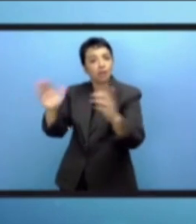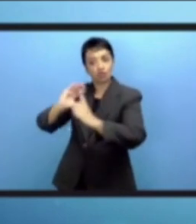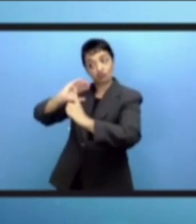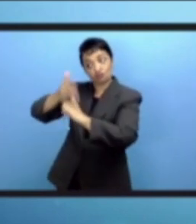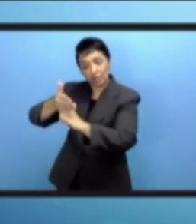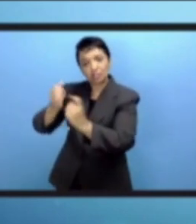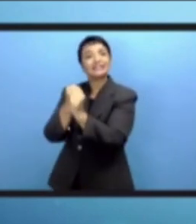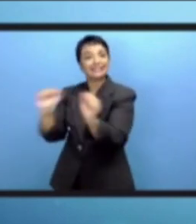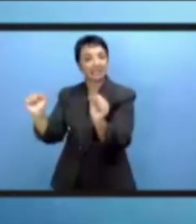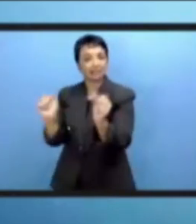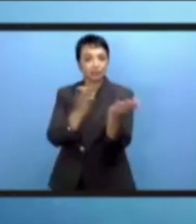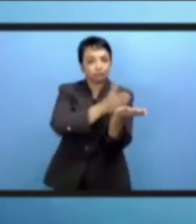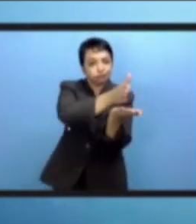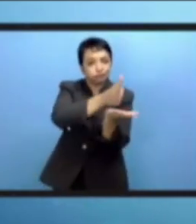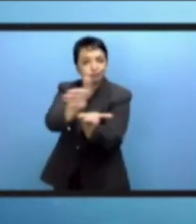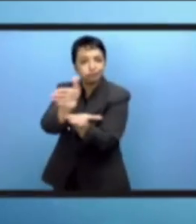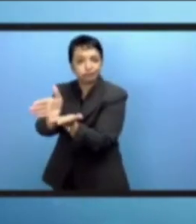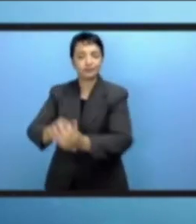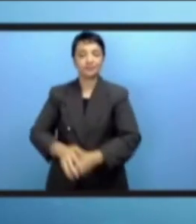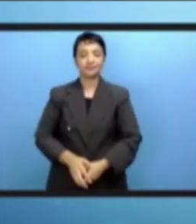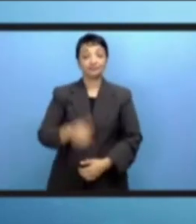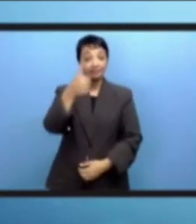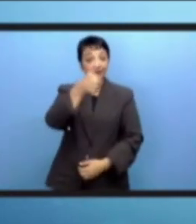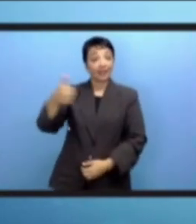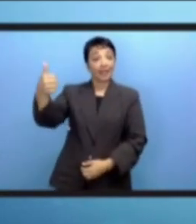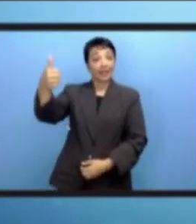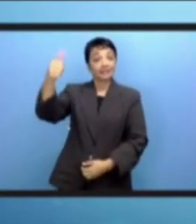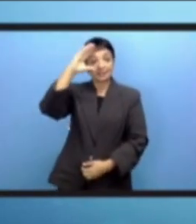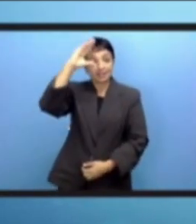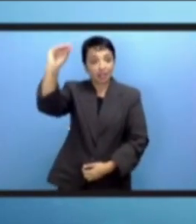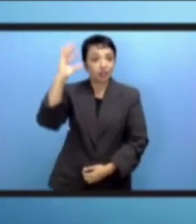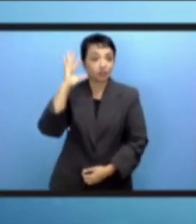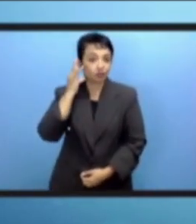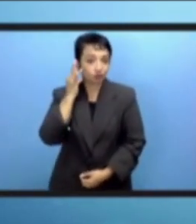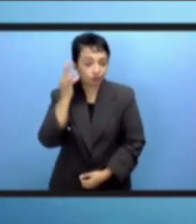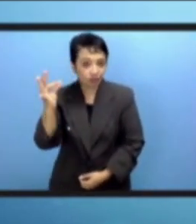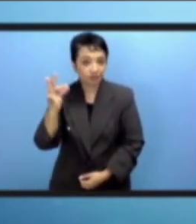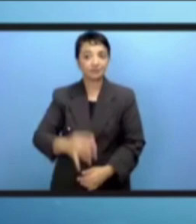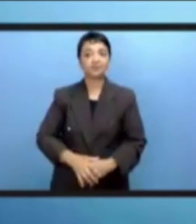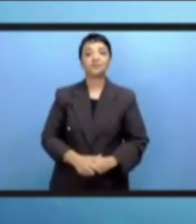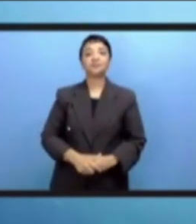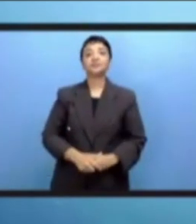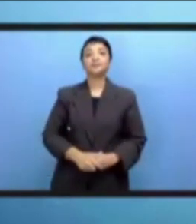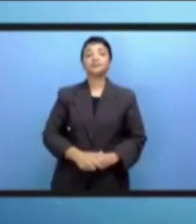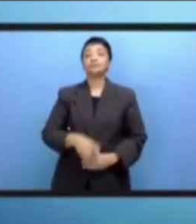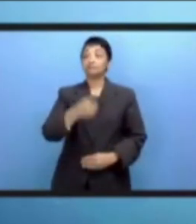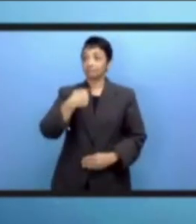защиты, социальной защиты, транспорта и многих других. Уважаемые дамы и господа,